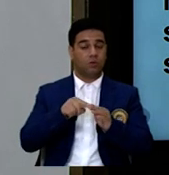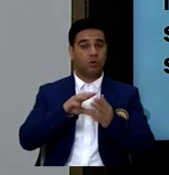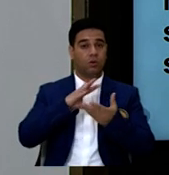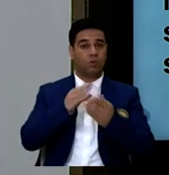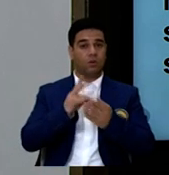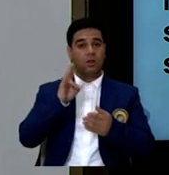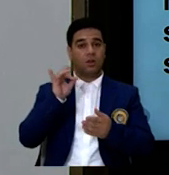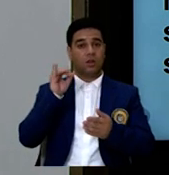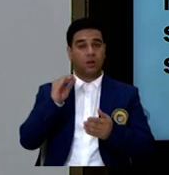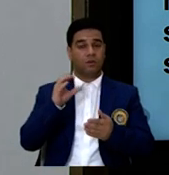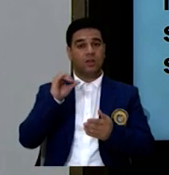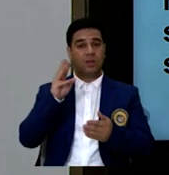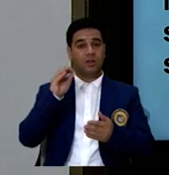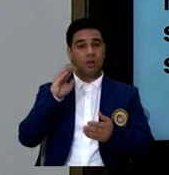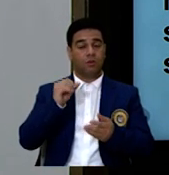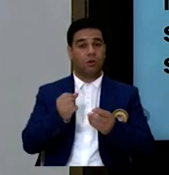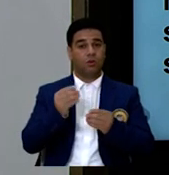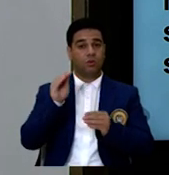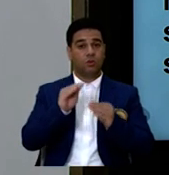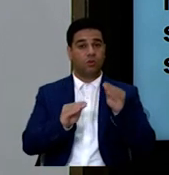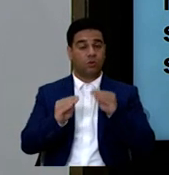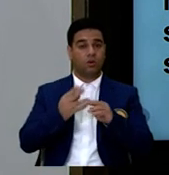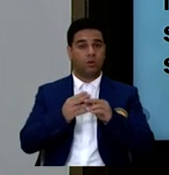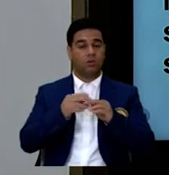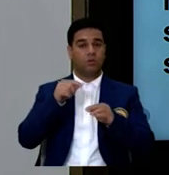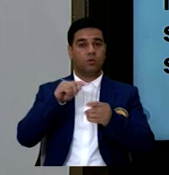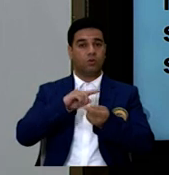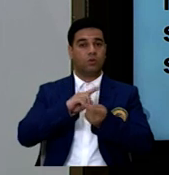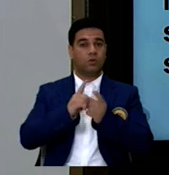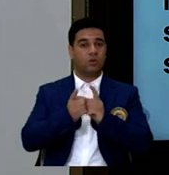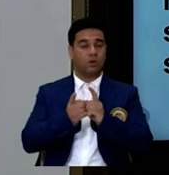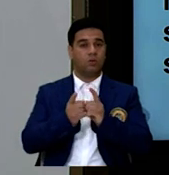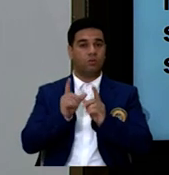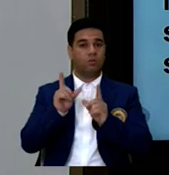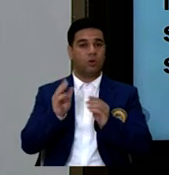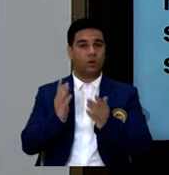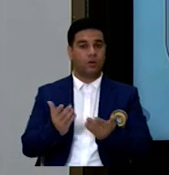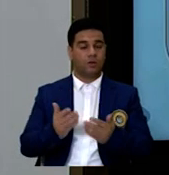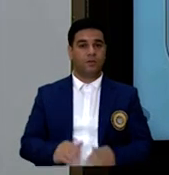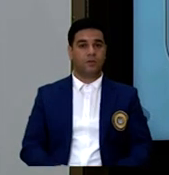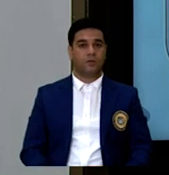ularning nerv sistemasidagi tuzilishlar ham sezilarli darajada o'zgarib boradi.